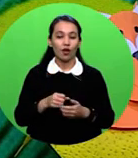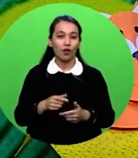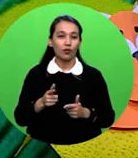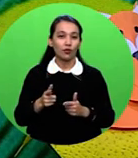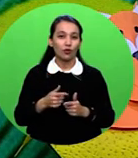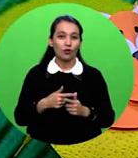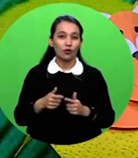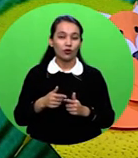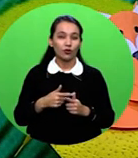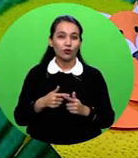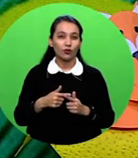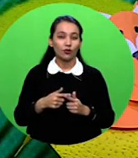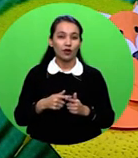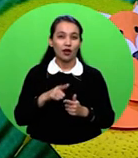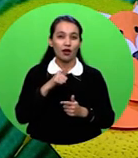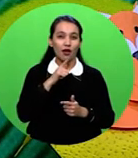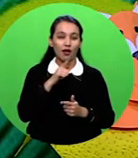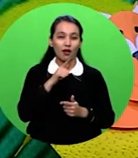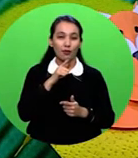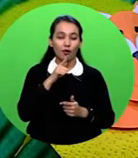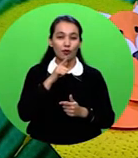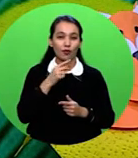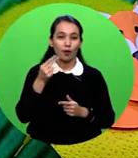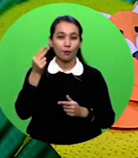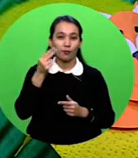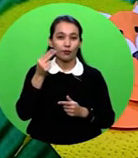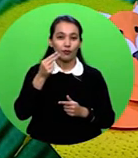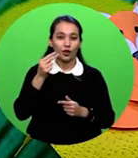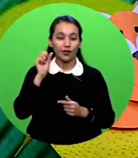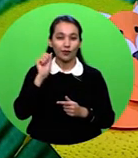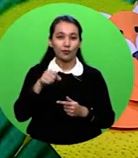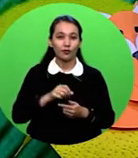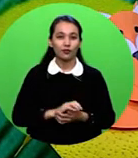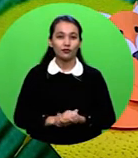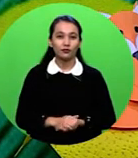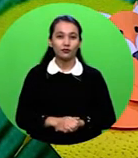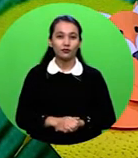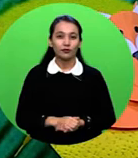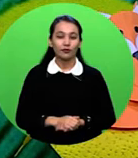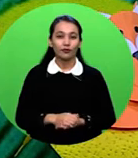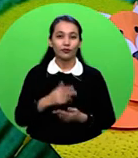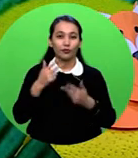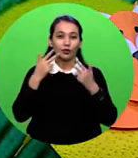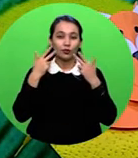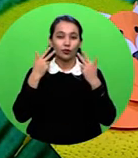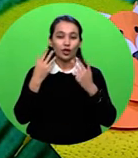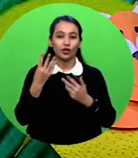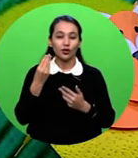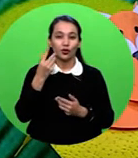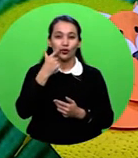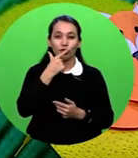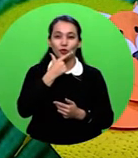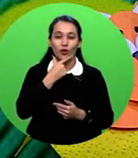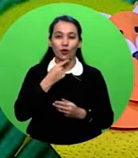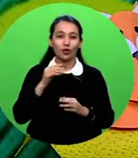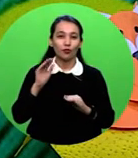bo'ladi, yoki bo'lmasa qalam yordamida bo'yab qo'ysangiz ham bo'ladi. Mushugimizni